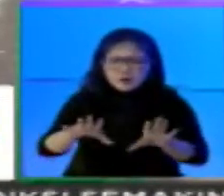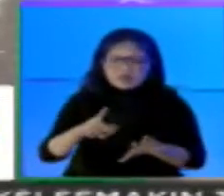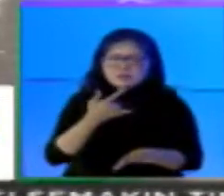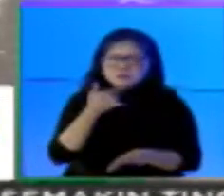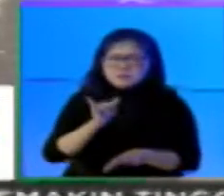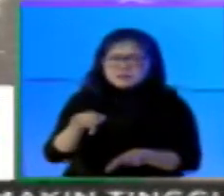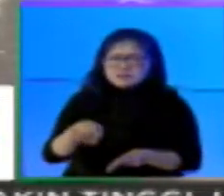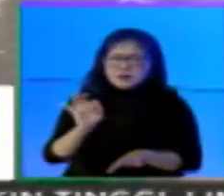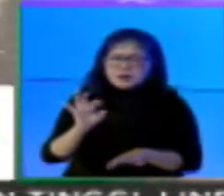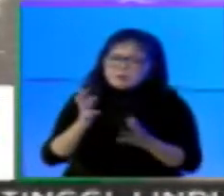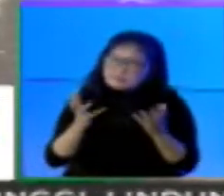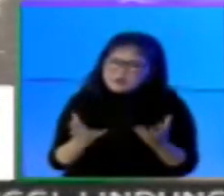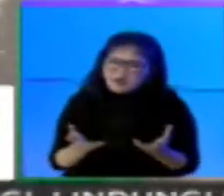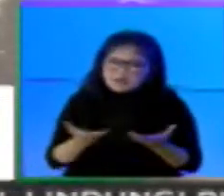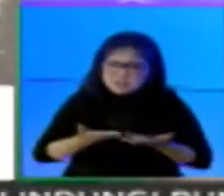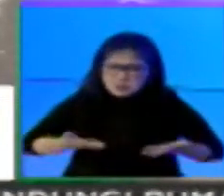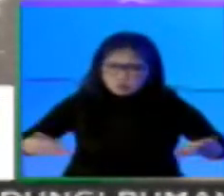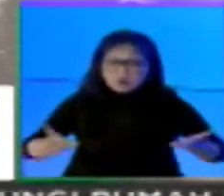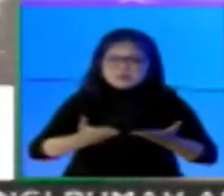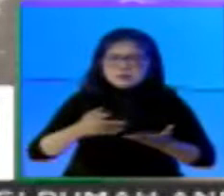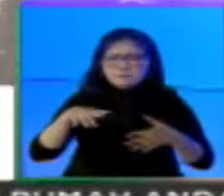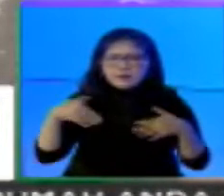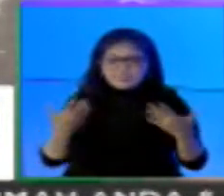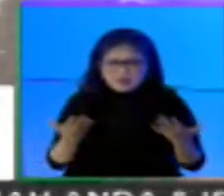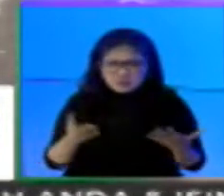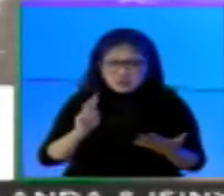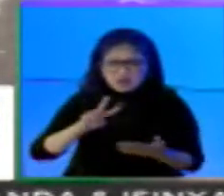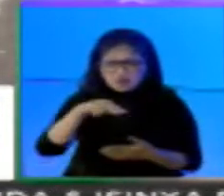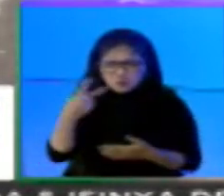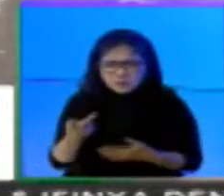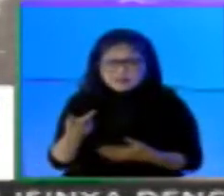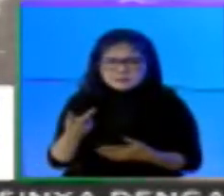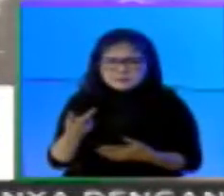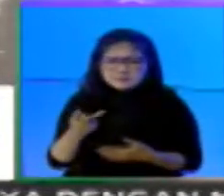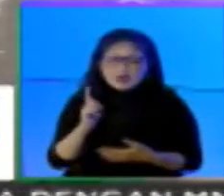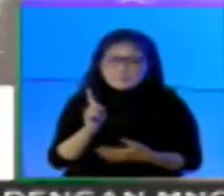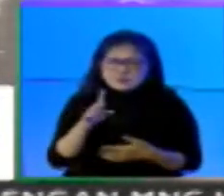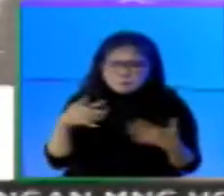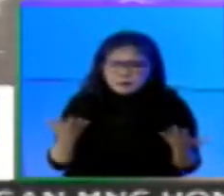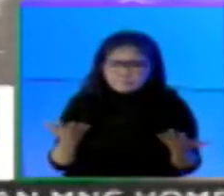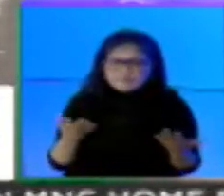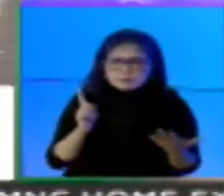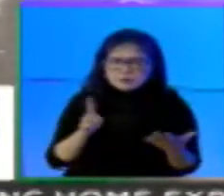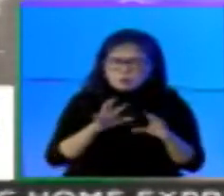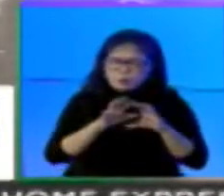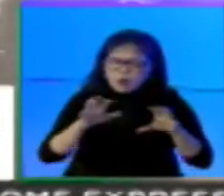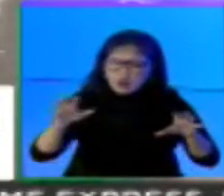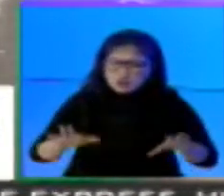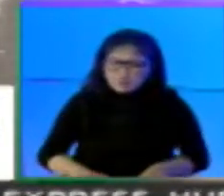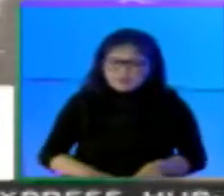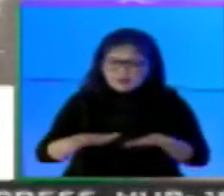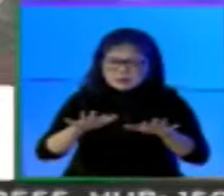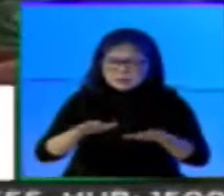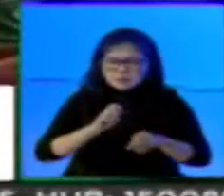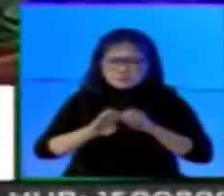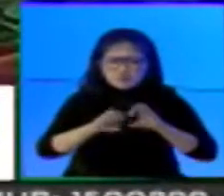dibilang keberatan memang keadaan kita mesti diganti ya, karena sekarang banyak banjir karena plastik, banyak